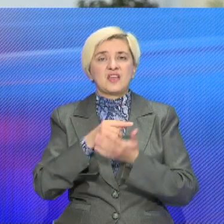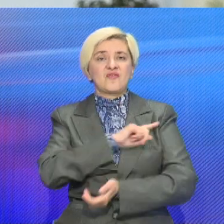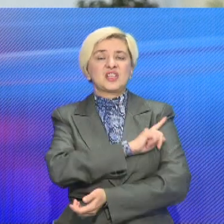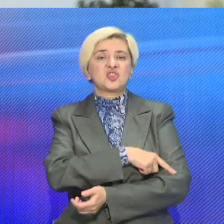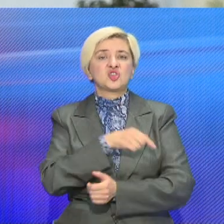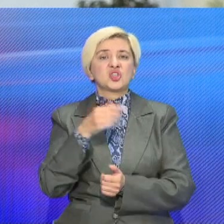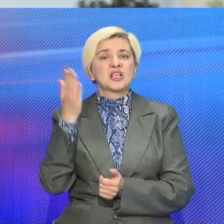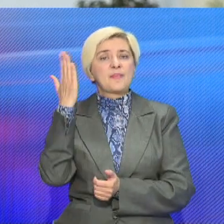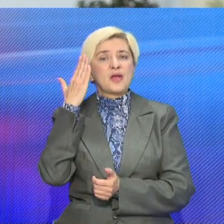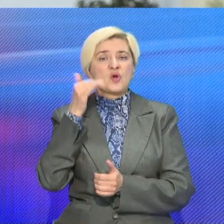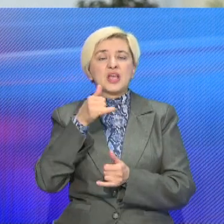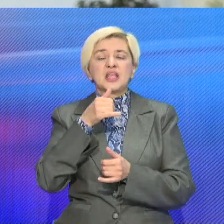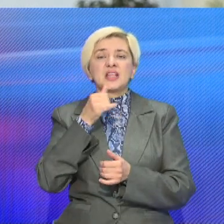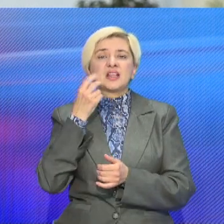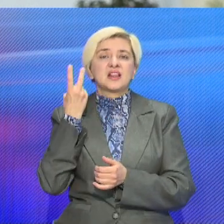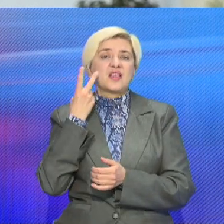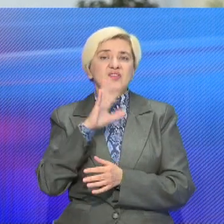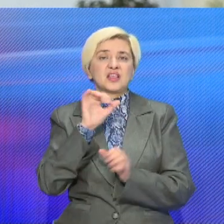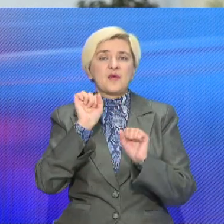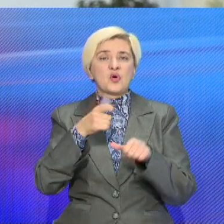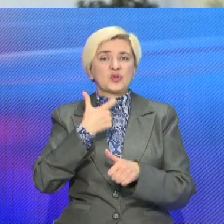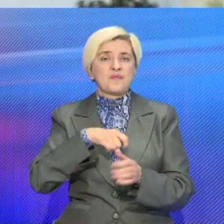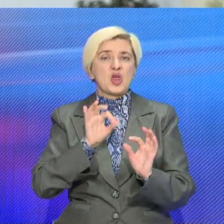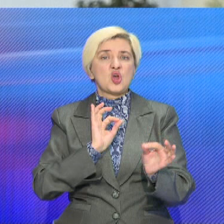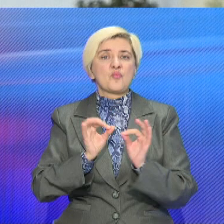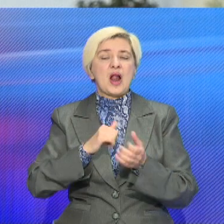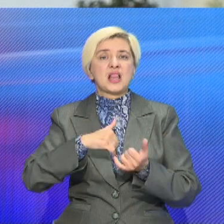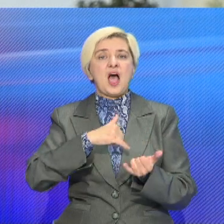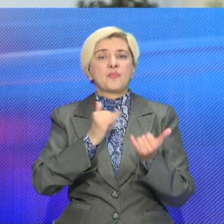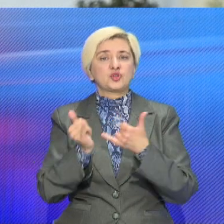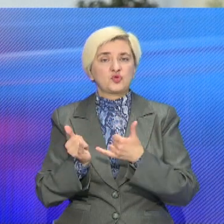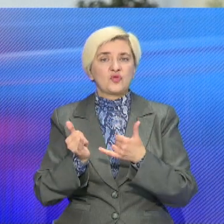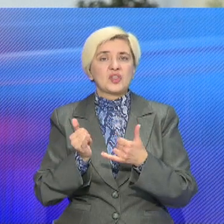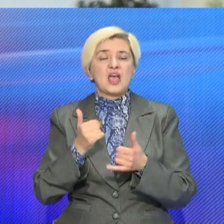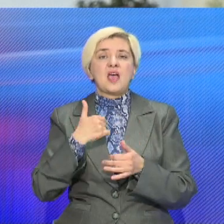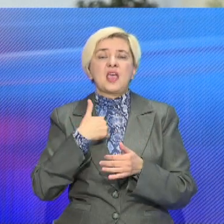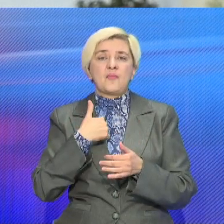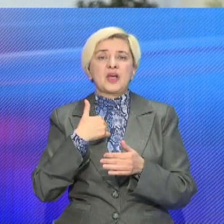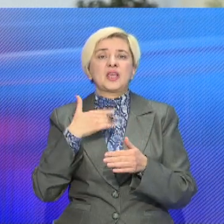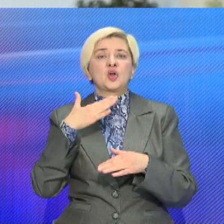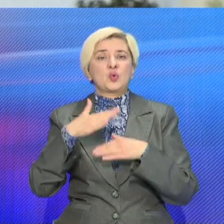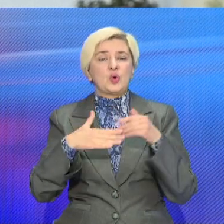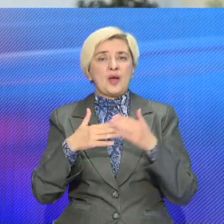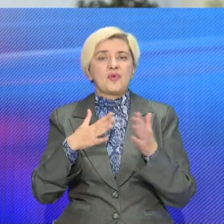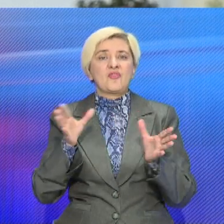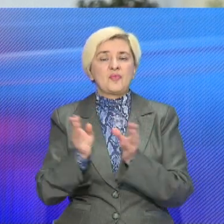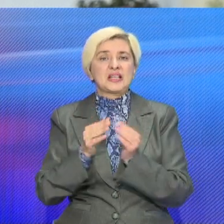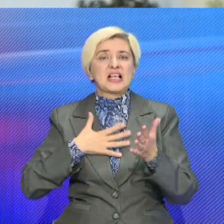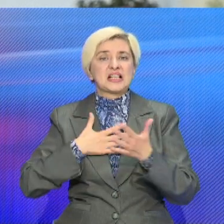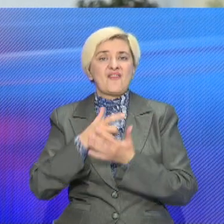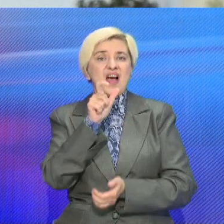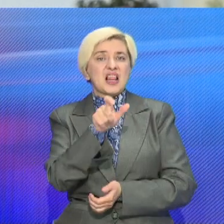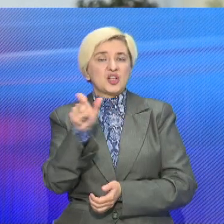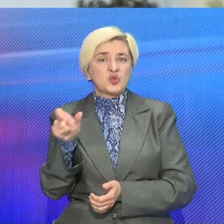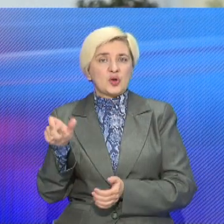не всегда могут нормально себя обслуживать. Мы и, как говорится, руками с нашими волонтерами помогаем им. И, конечно